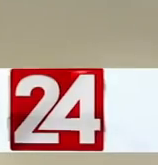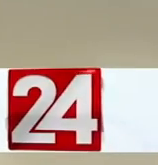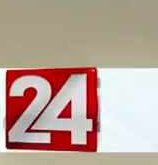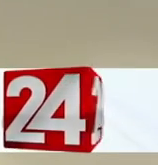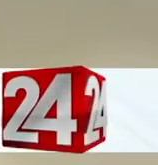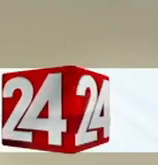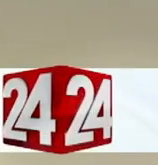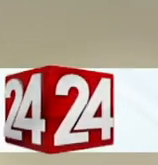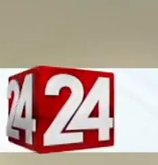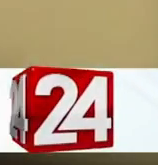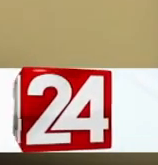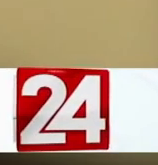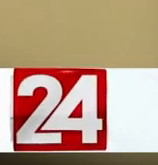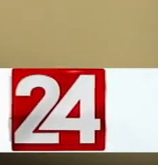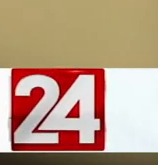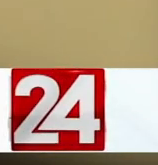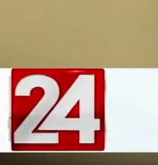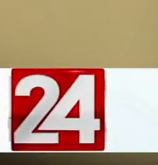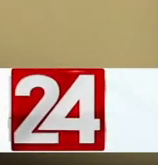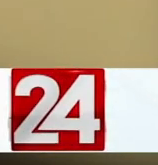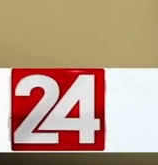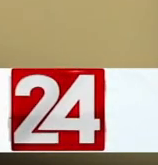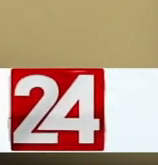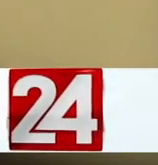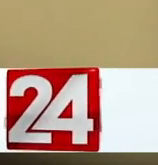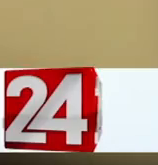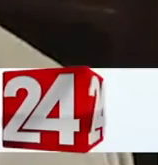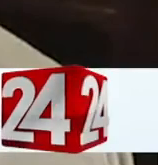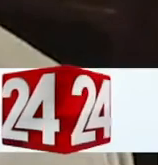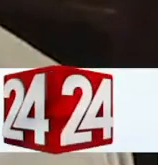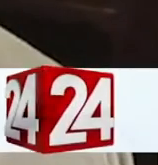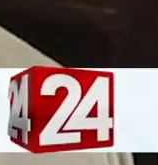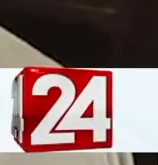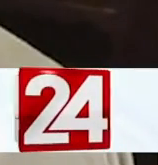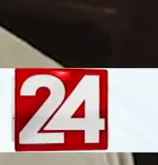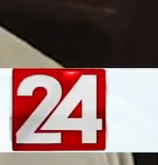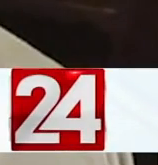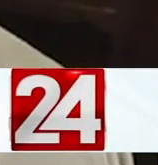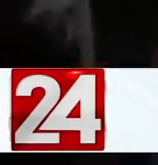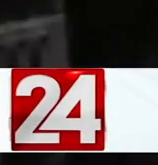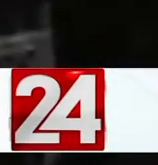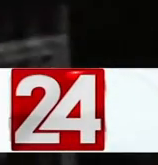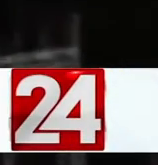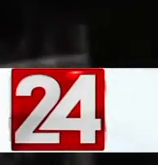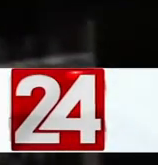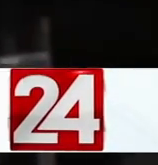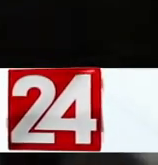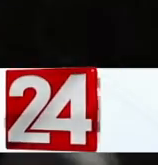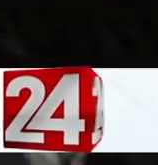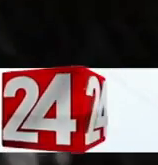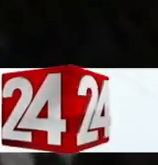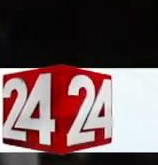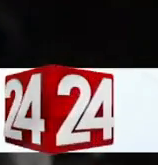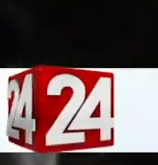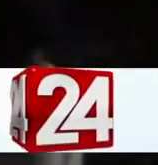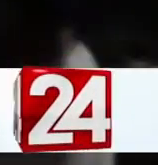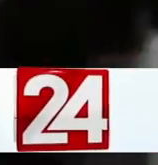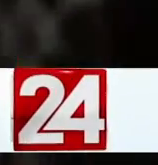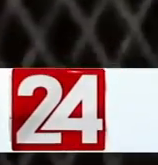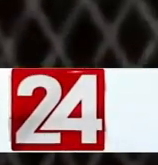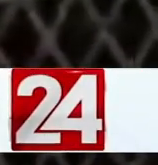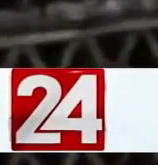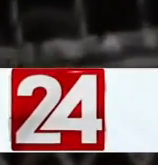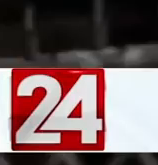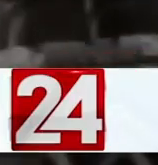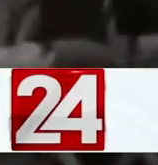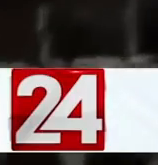At sa pagpapatuloy ng investigasyon sa pagkamatay ni John Matthew Salilig, umunay doktor na nasa pinangyarihan